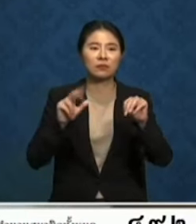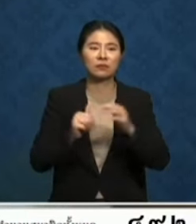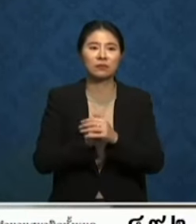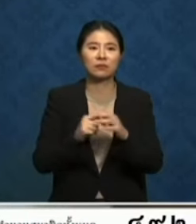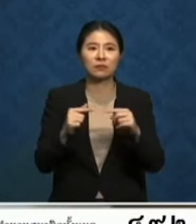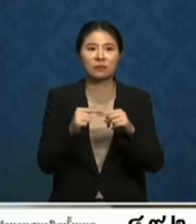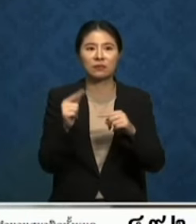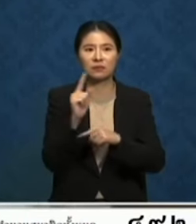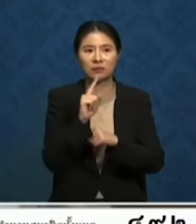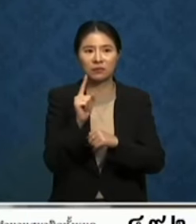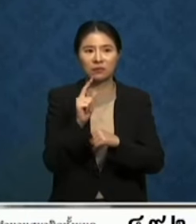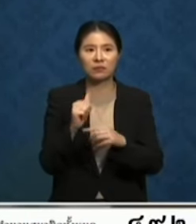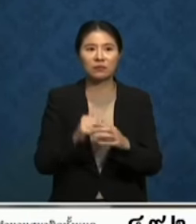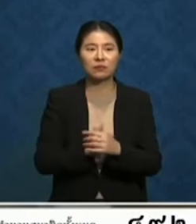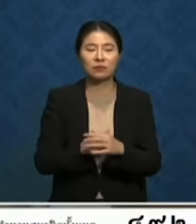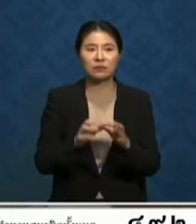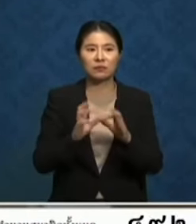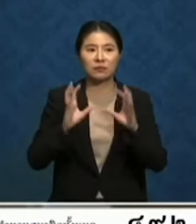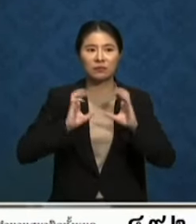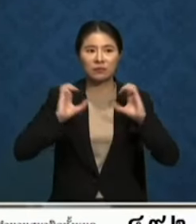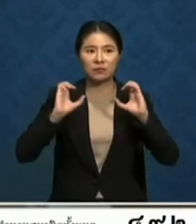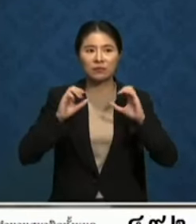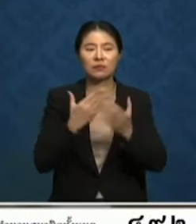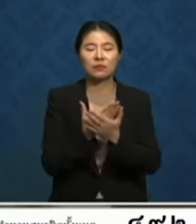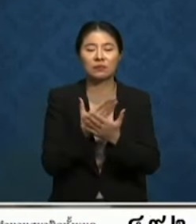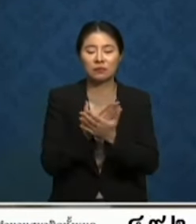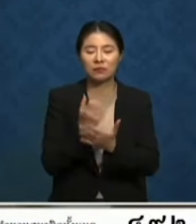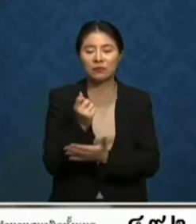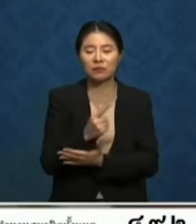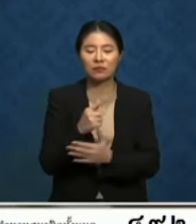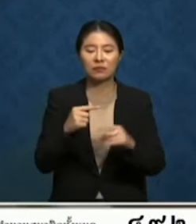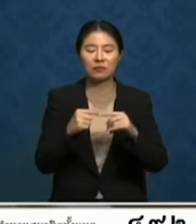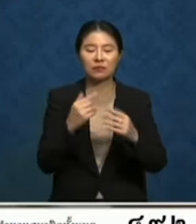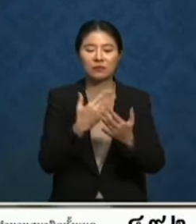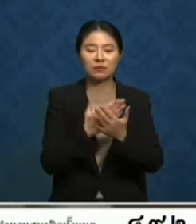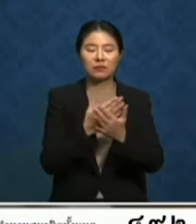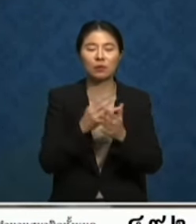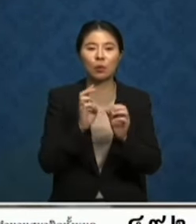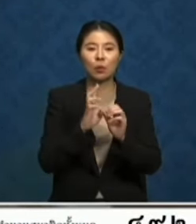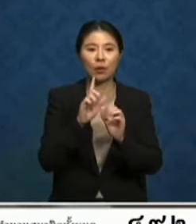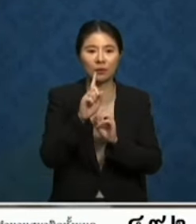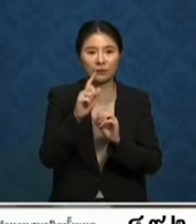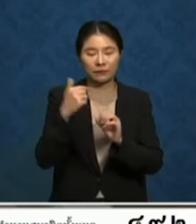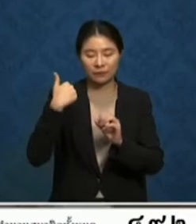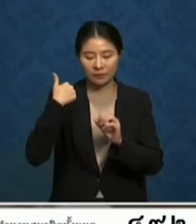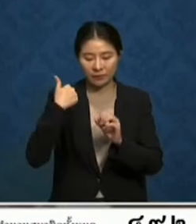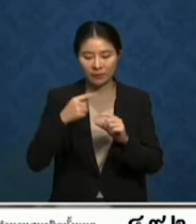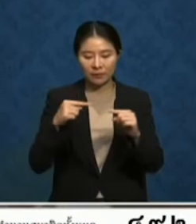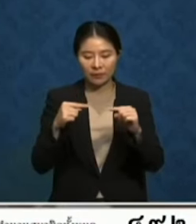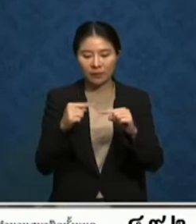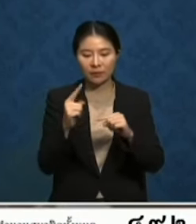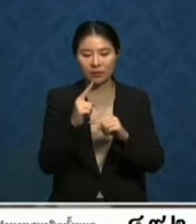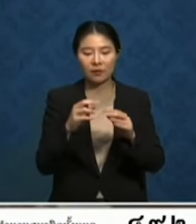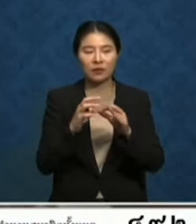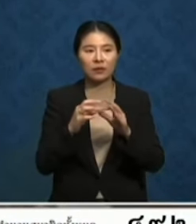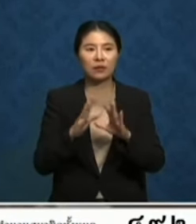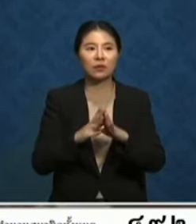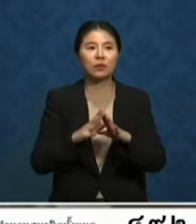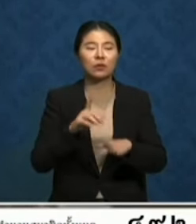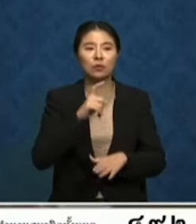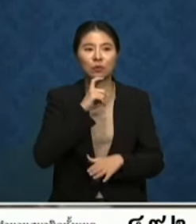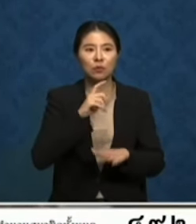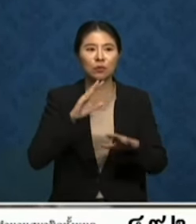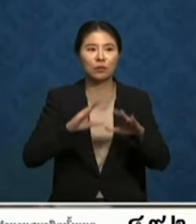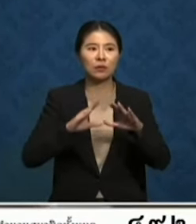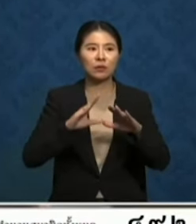ระนะครับที่รัฐต้องชดเชยใช้จ่ายในเงินงบประมาณตามวรรค1เนี่ยมียอดคงค้างทั้งหมดรวมกันไ